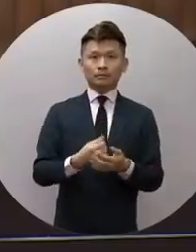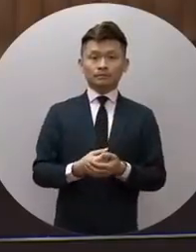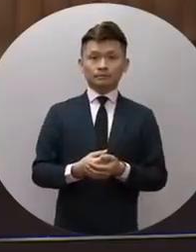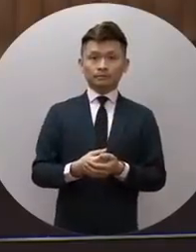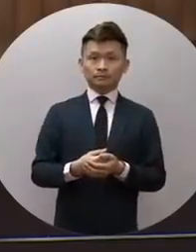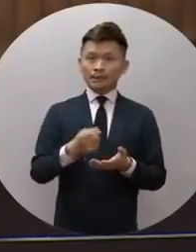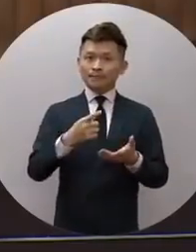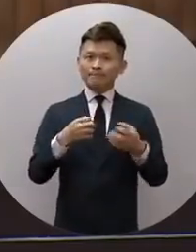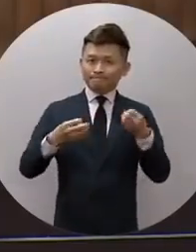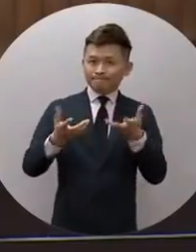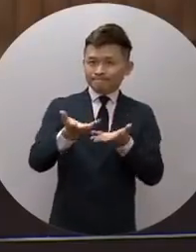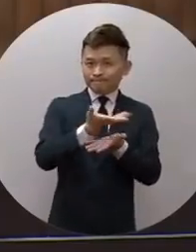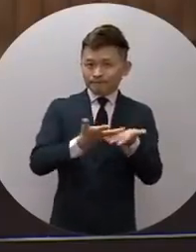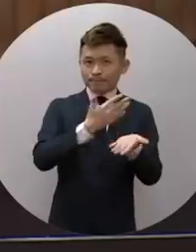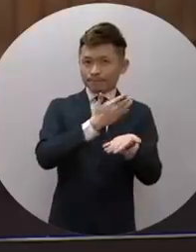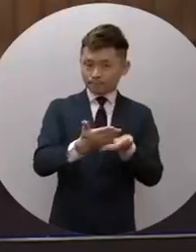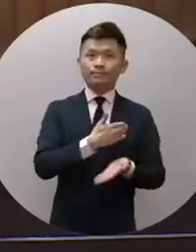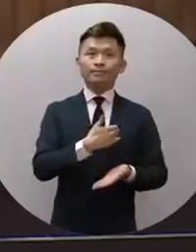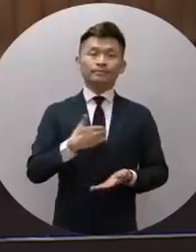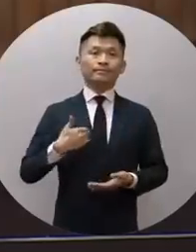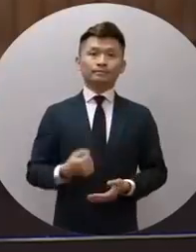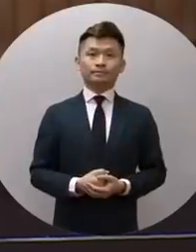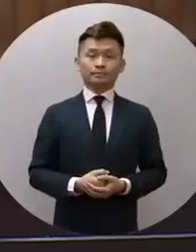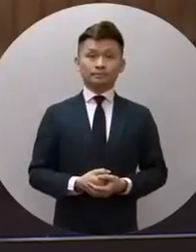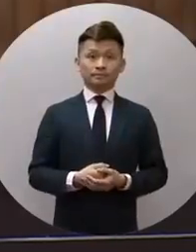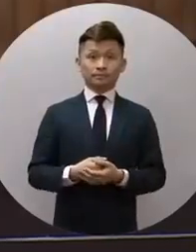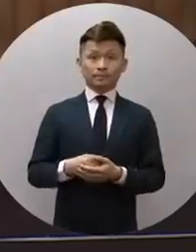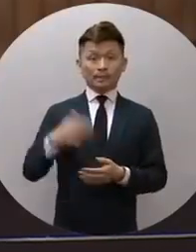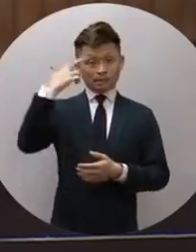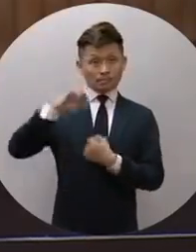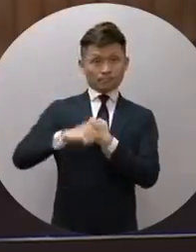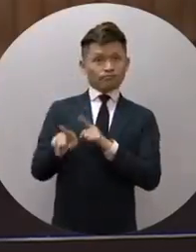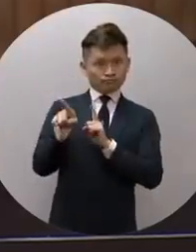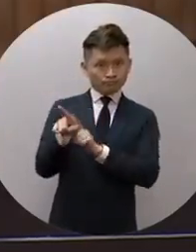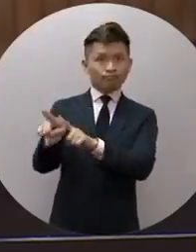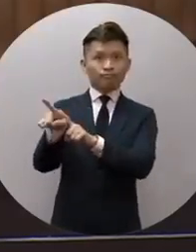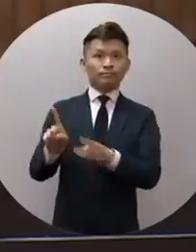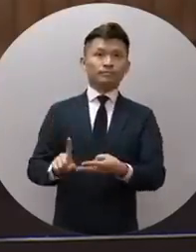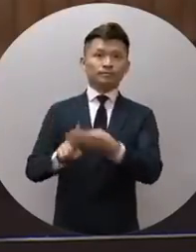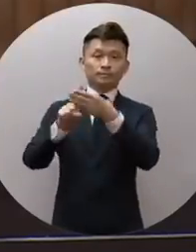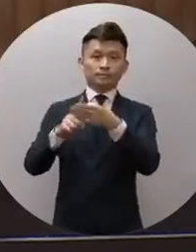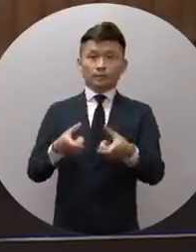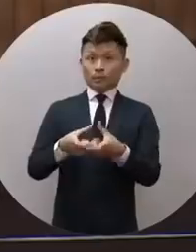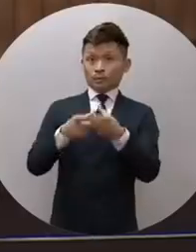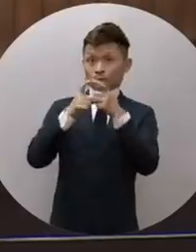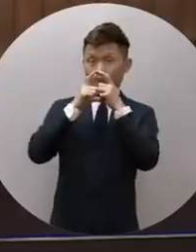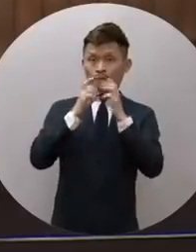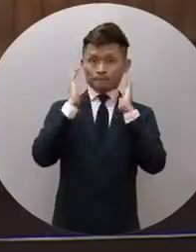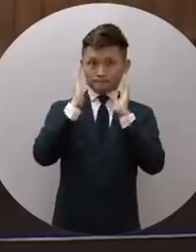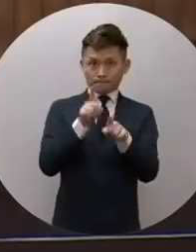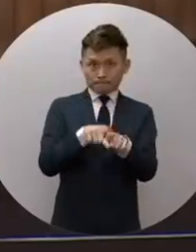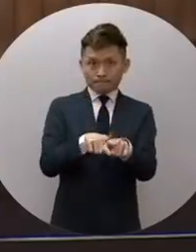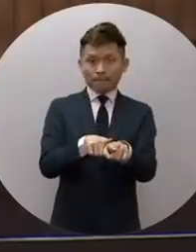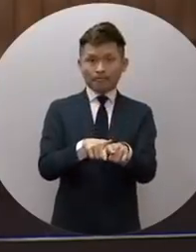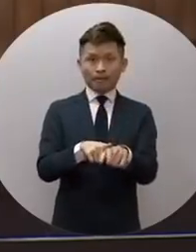解决的空间。一切的争议以宪法为依归，回正轨，一切的认